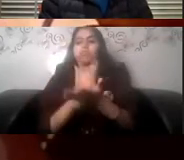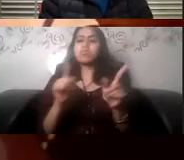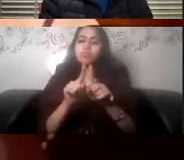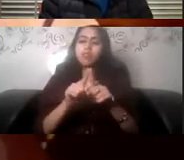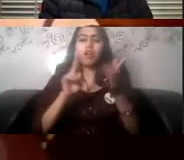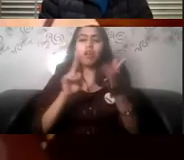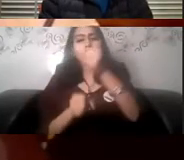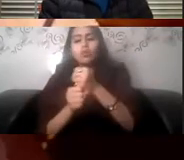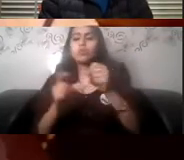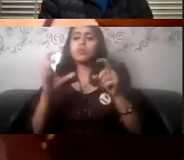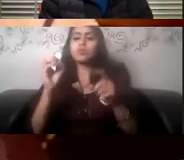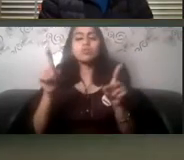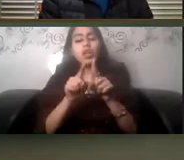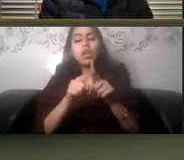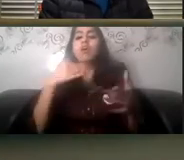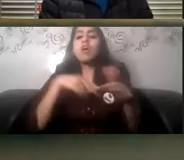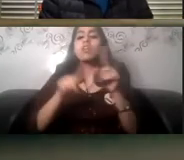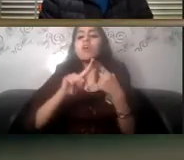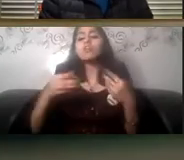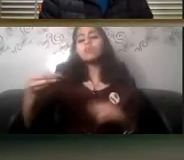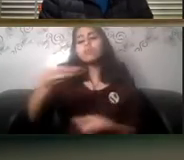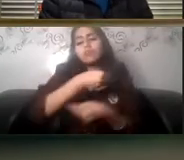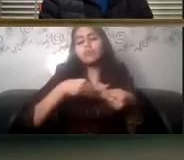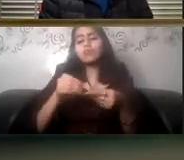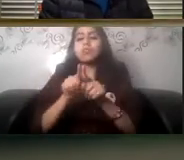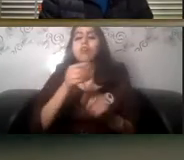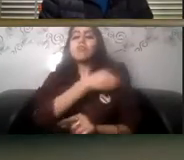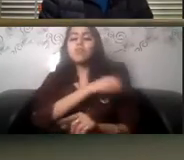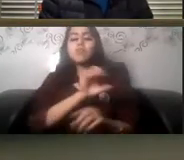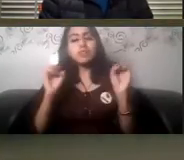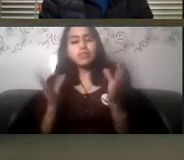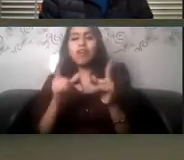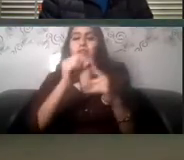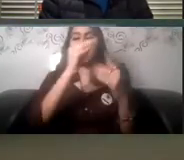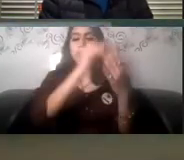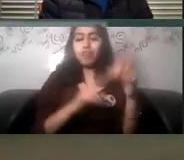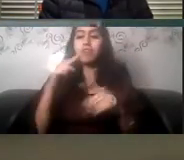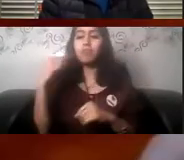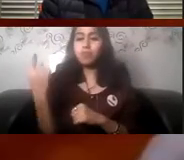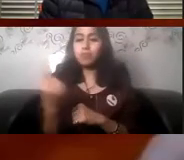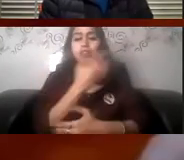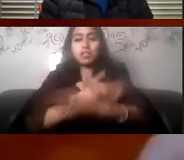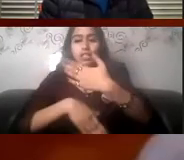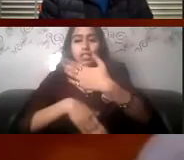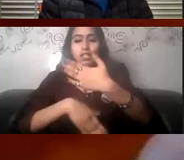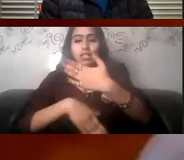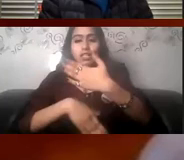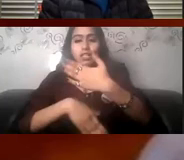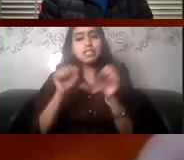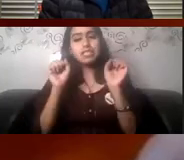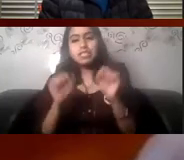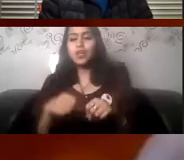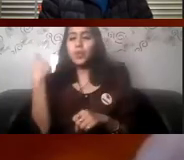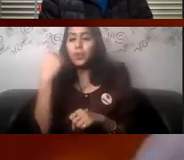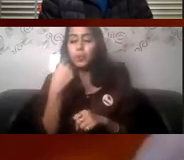जाए जो कि इनको इकोनॉमिकली एम्पावर करे। हमने प्रोग्राम लॉन्च किया सर, दिव्यांग लोगों के उसमें एक गूंज आ गया कि दिव्यांग लोगों